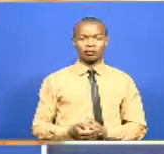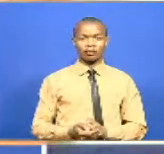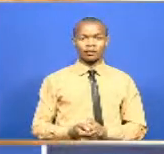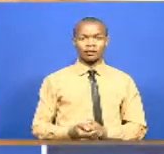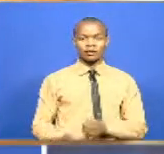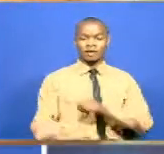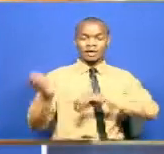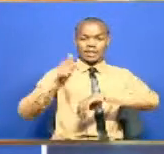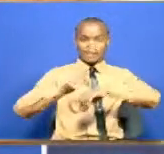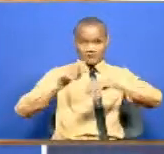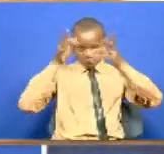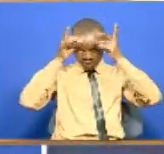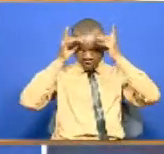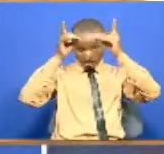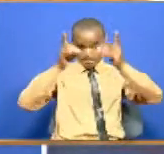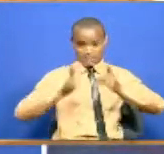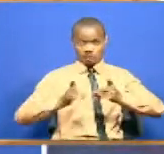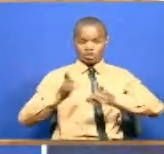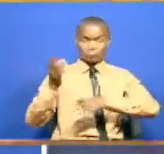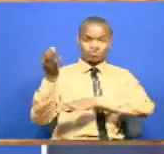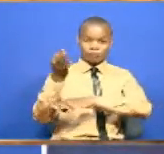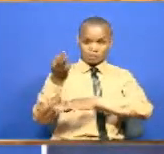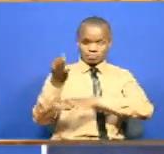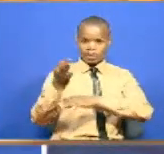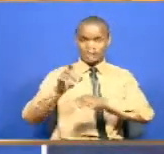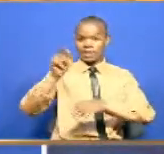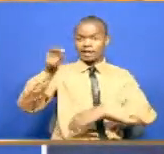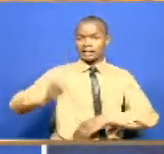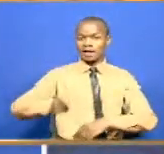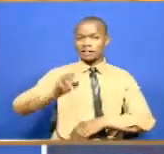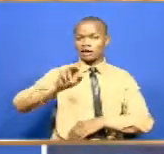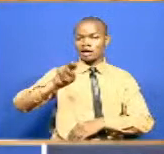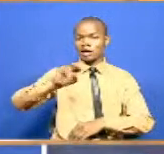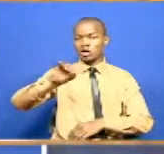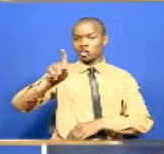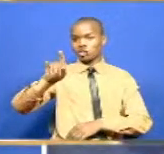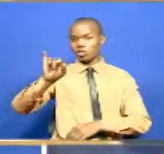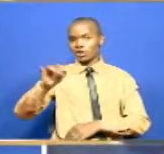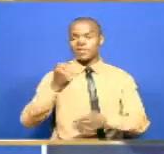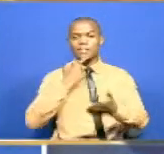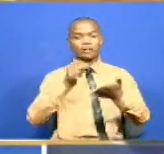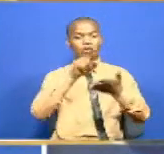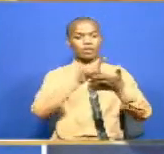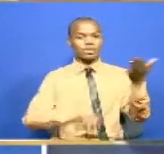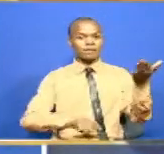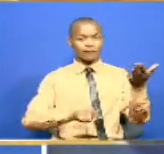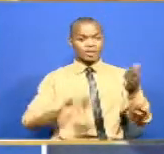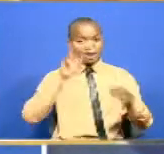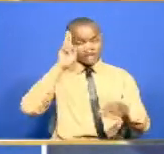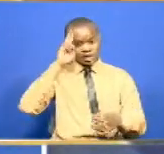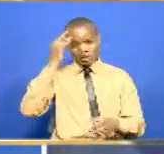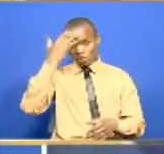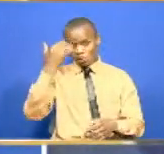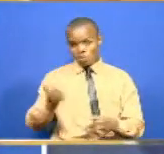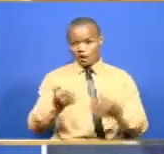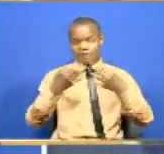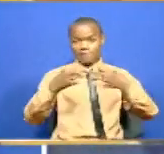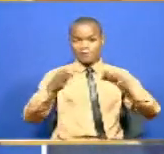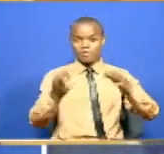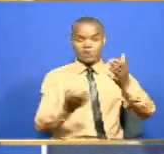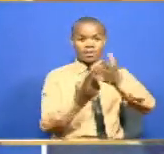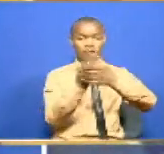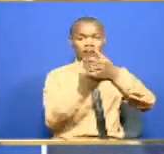Akitoa uamuzi hivi leo, jaji Njoki Mwangi alisema sababu zilizotolewa na upande wa mashtaka za Jumwa na mlinzi